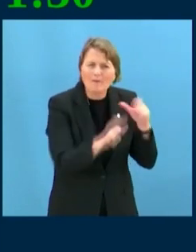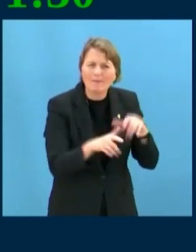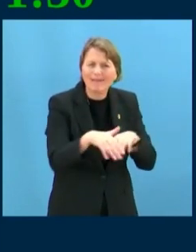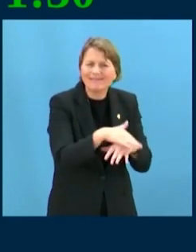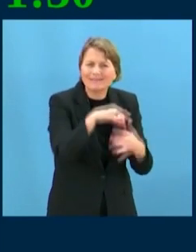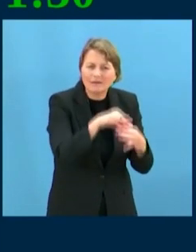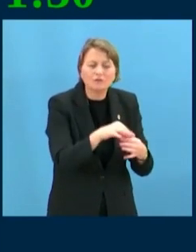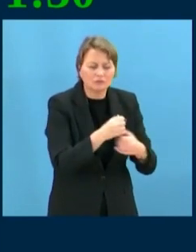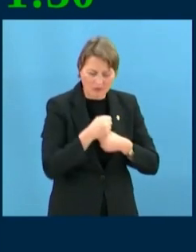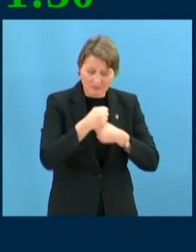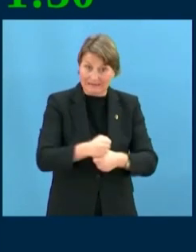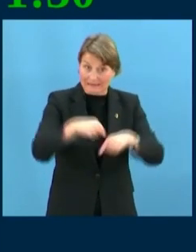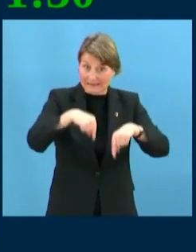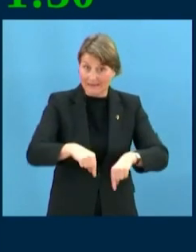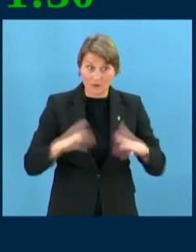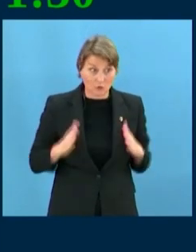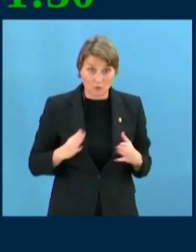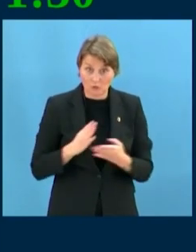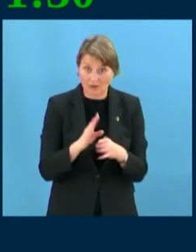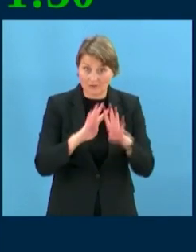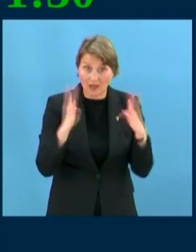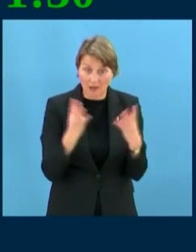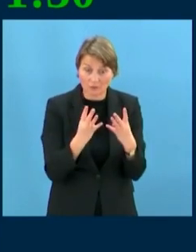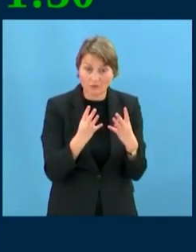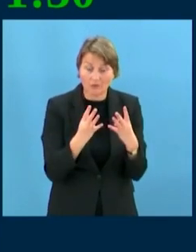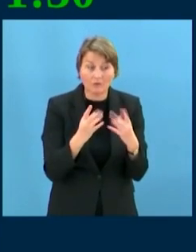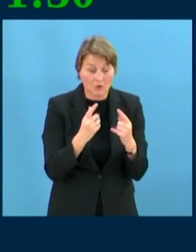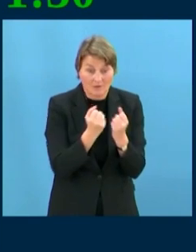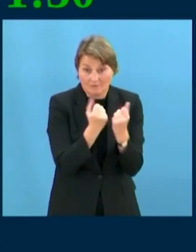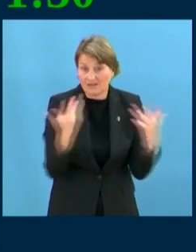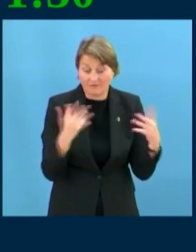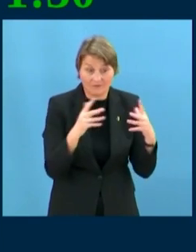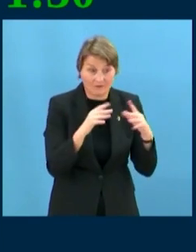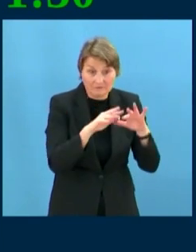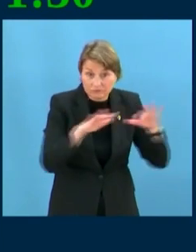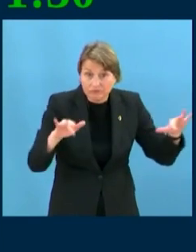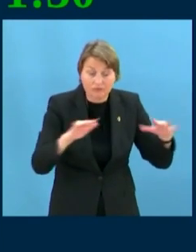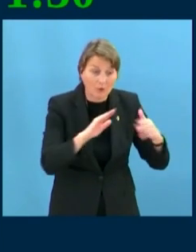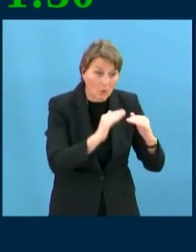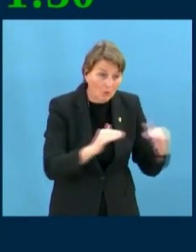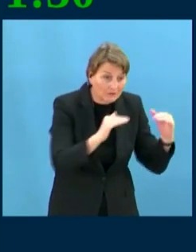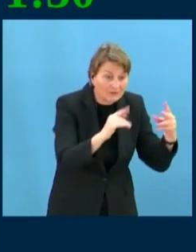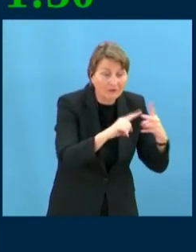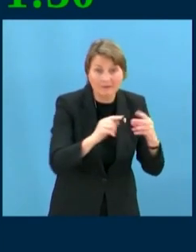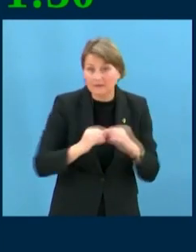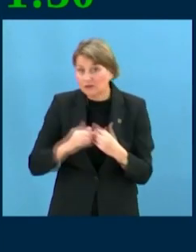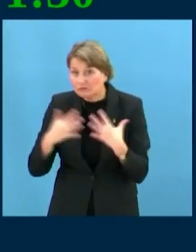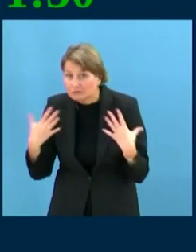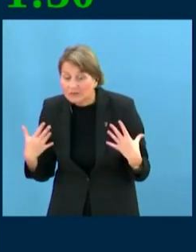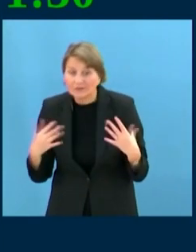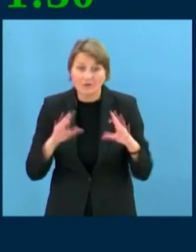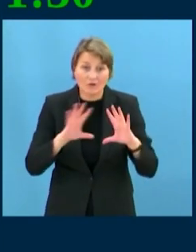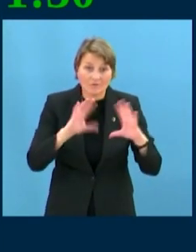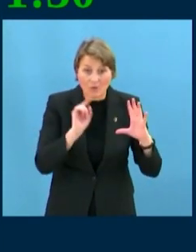konusunda ortak sorumluluğumuz var Ayrıca farklı örgütlenme biçimlerinin yanı sıra